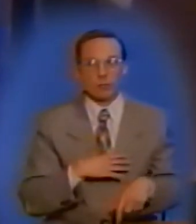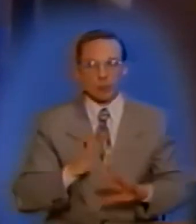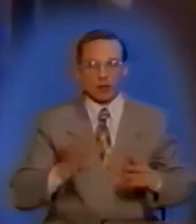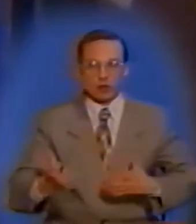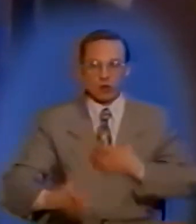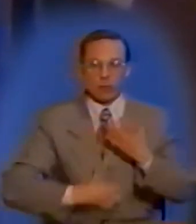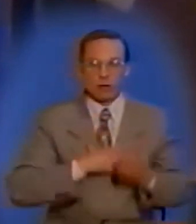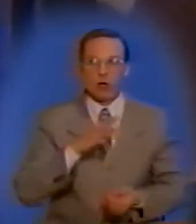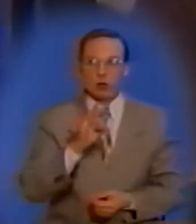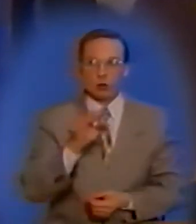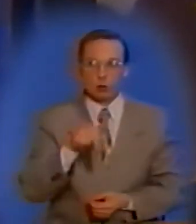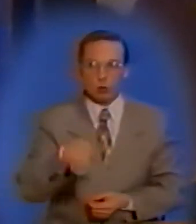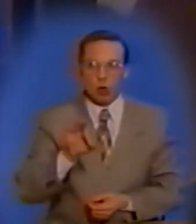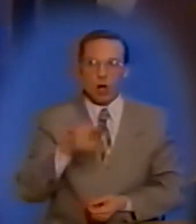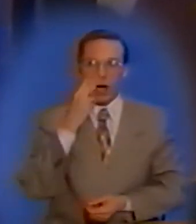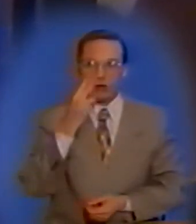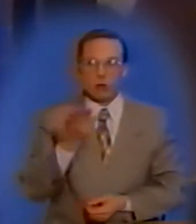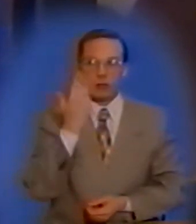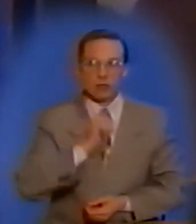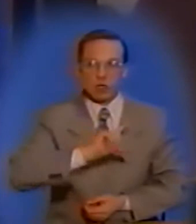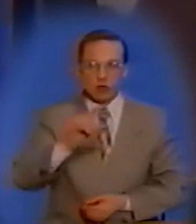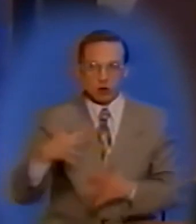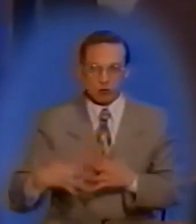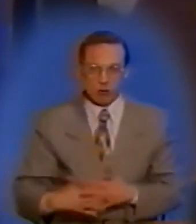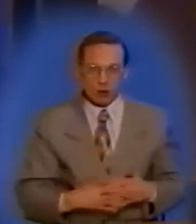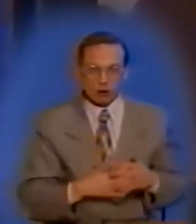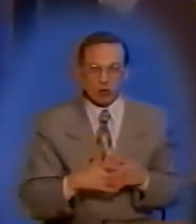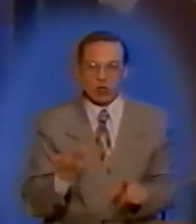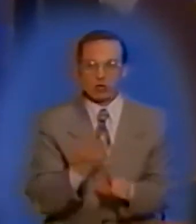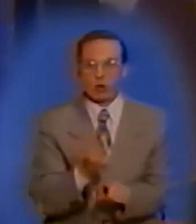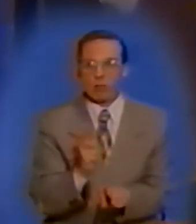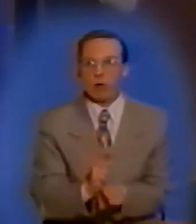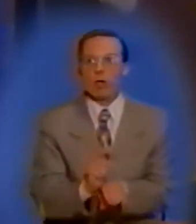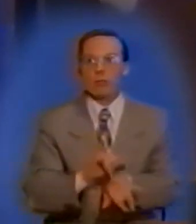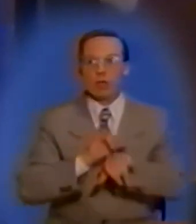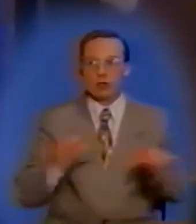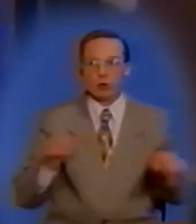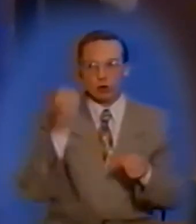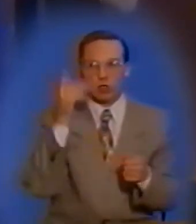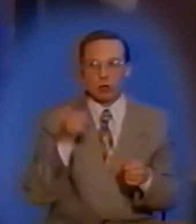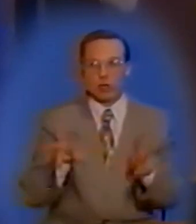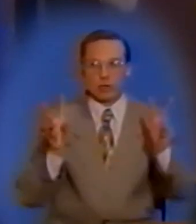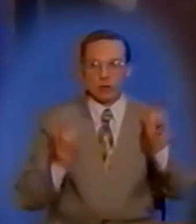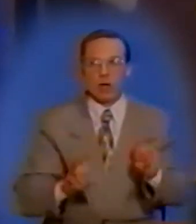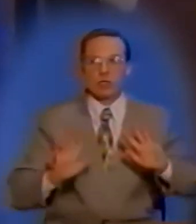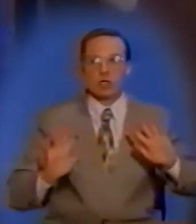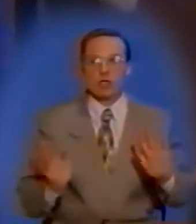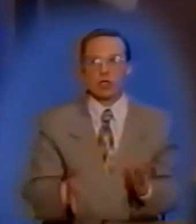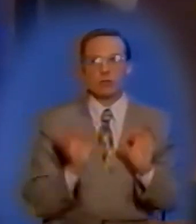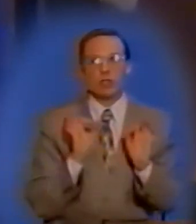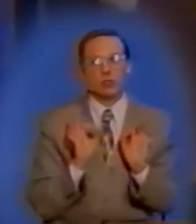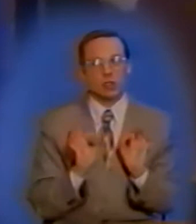to atžvilgiu. Bet kai aš išvažiavau į Ameriką, aš dar tuo labiau sužinojau, dar plačiau tą temą, ir kažkaip